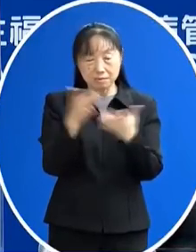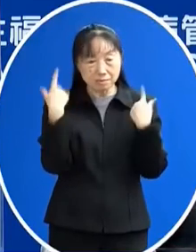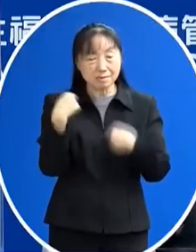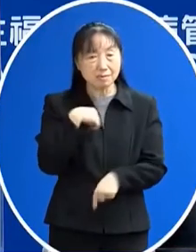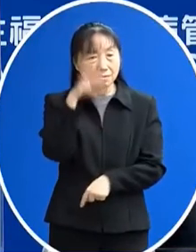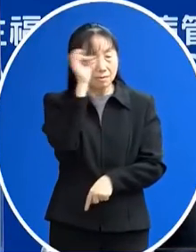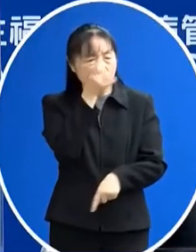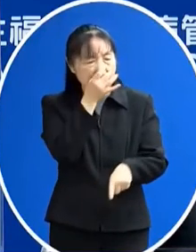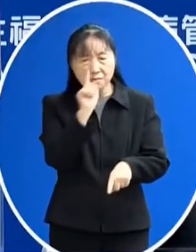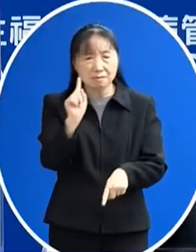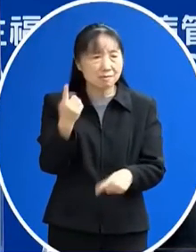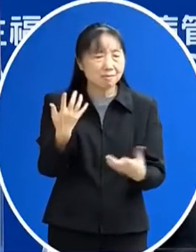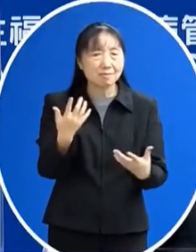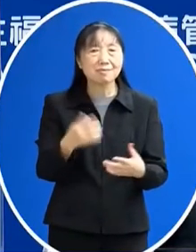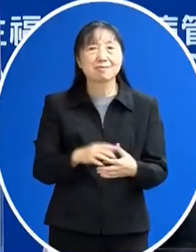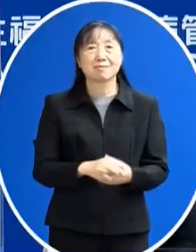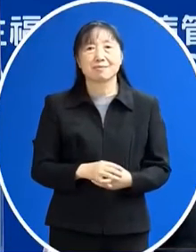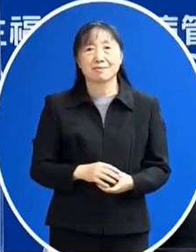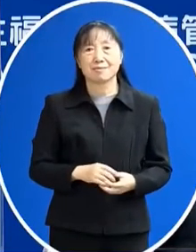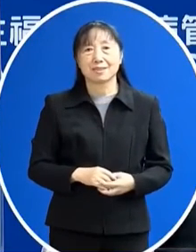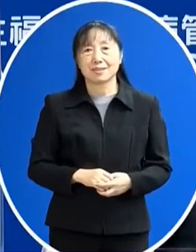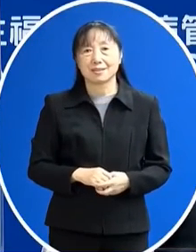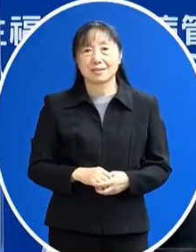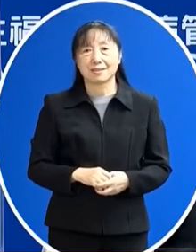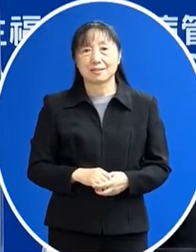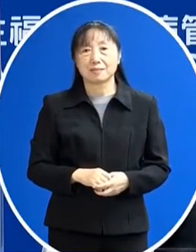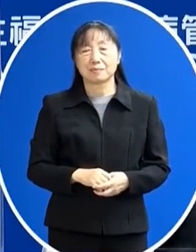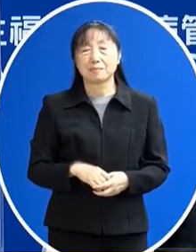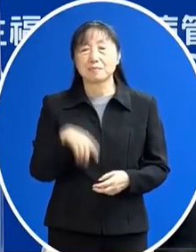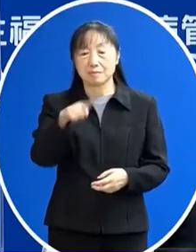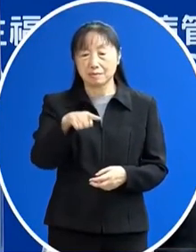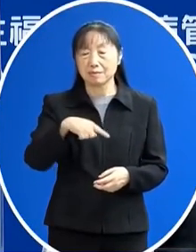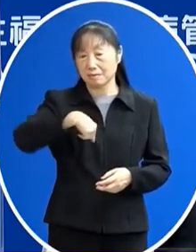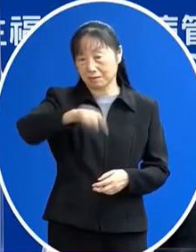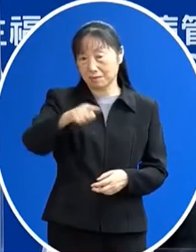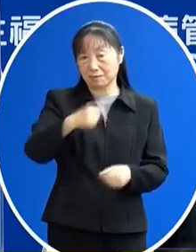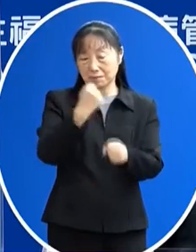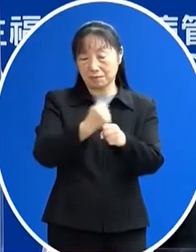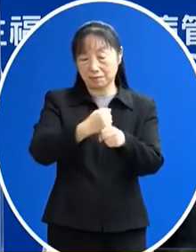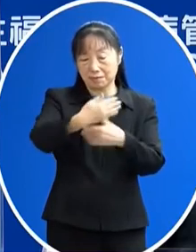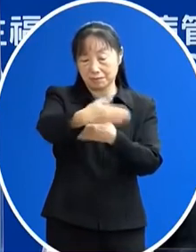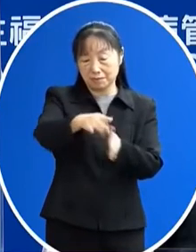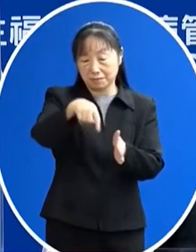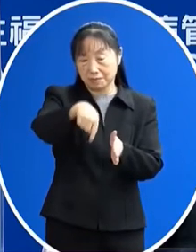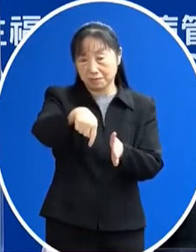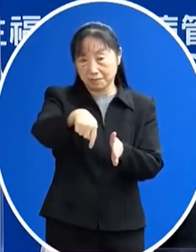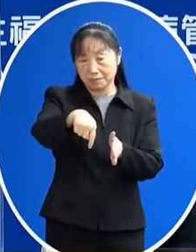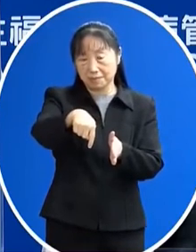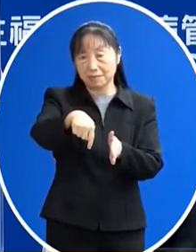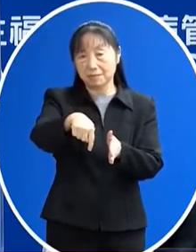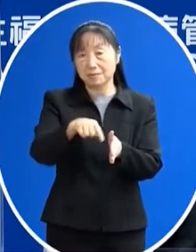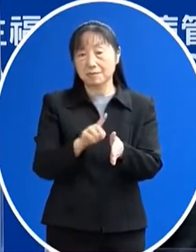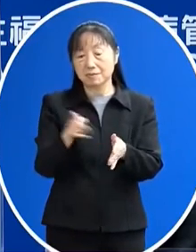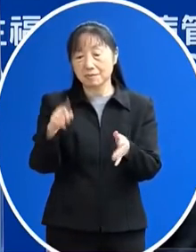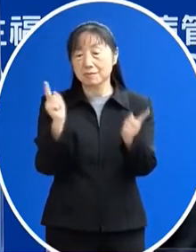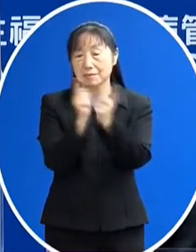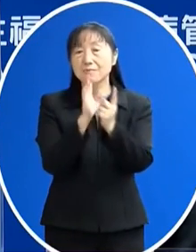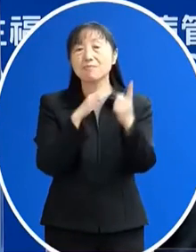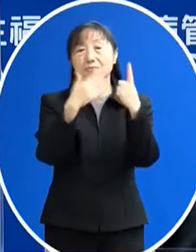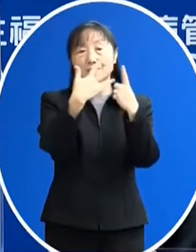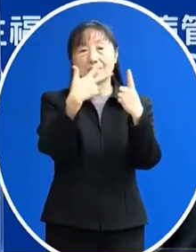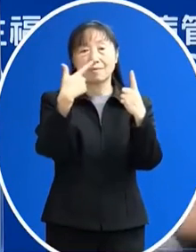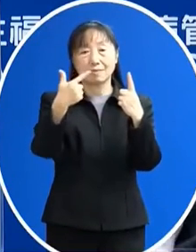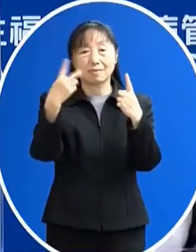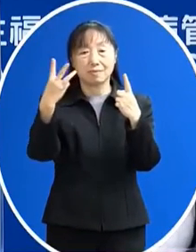不过我们现在就一个是他的一个到他的工作室这样的一个有接触，就跟18634的